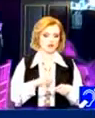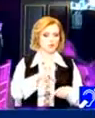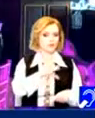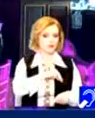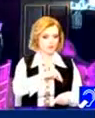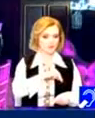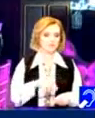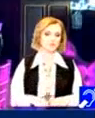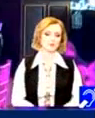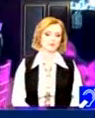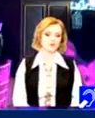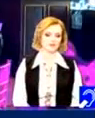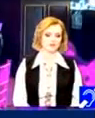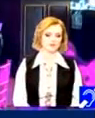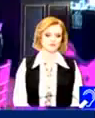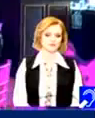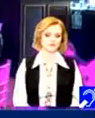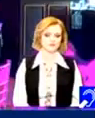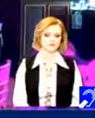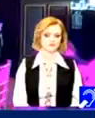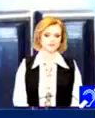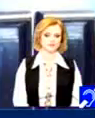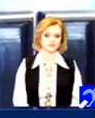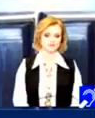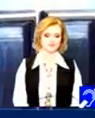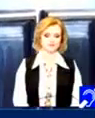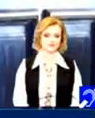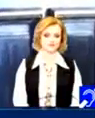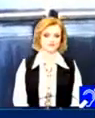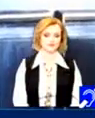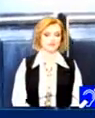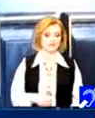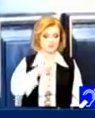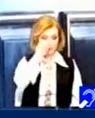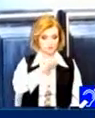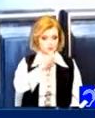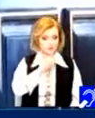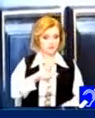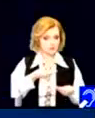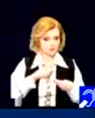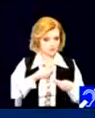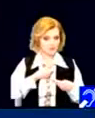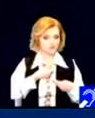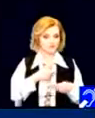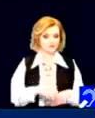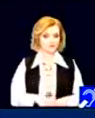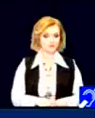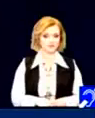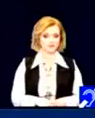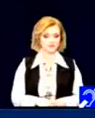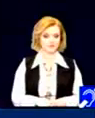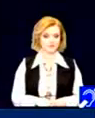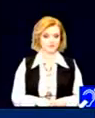și asta lipsește puțin în societatea de astăzi și despre curaj, pentru că simt un